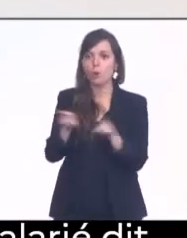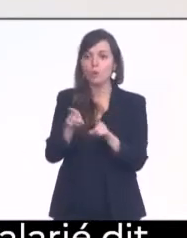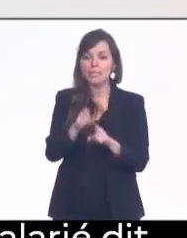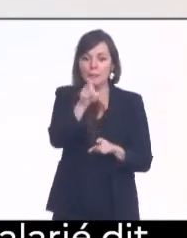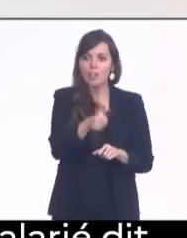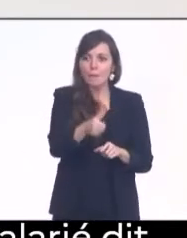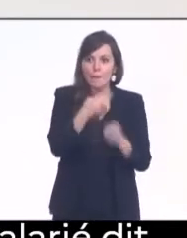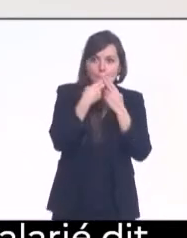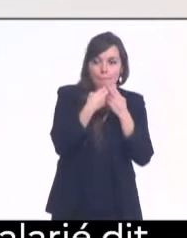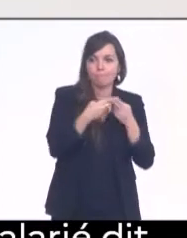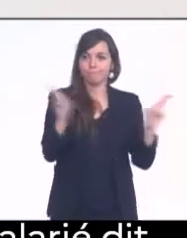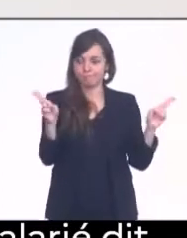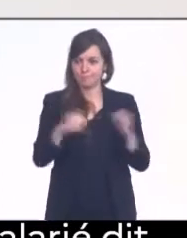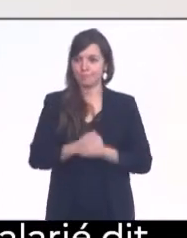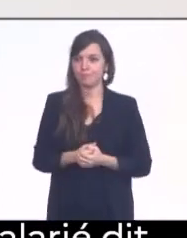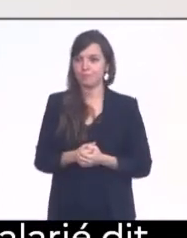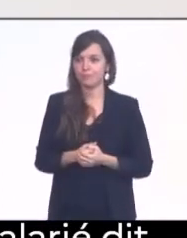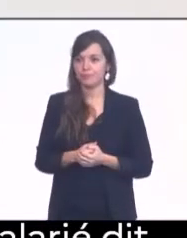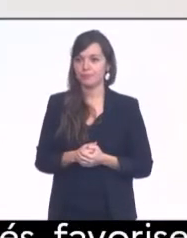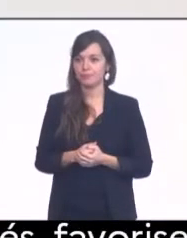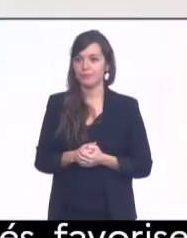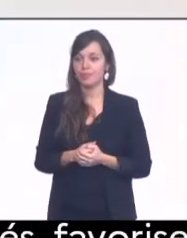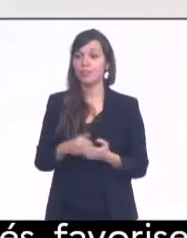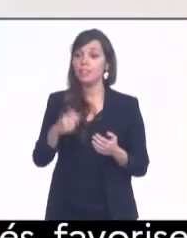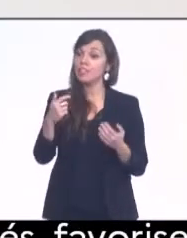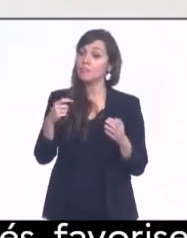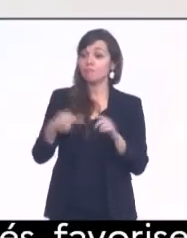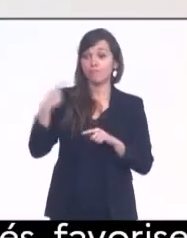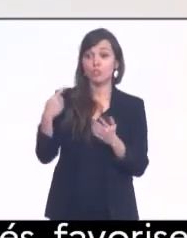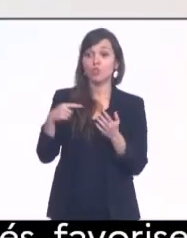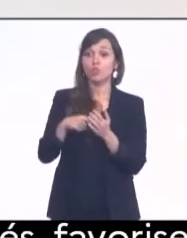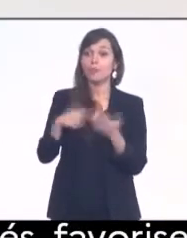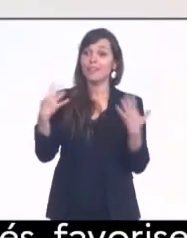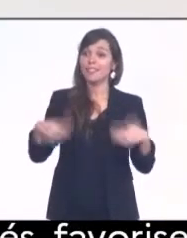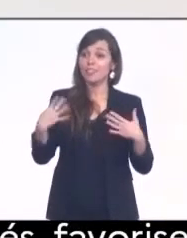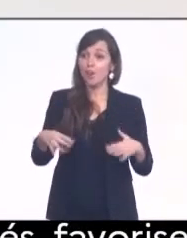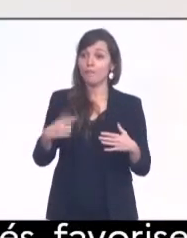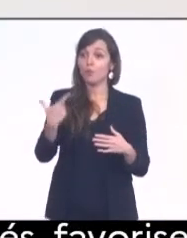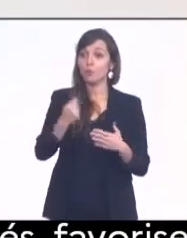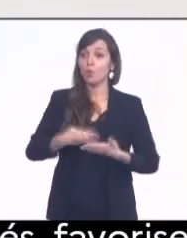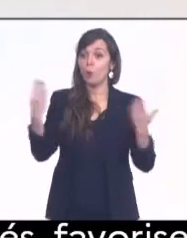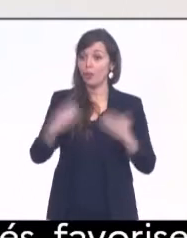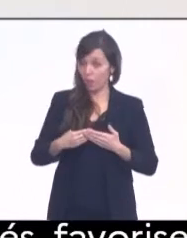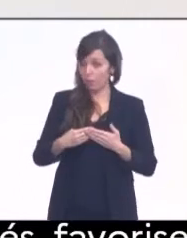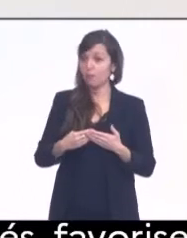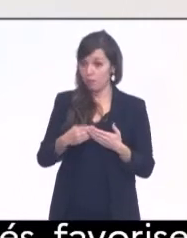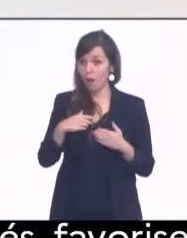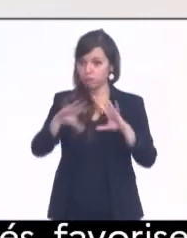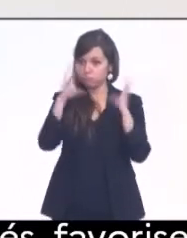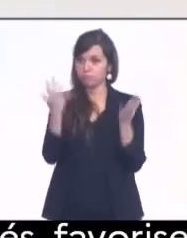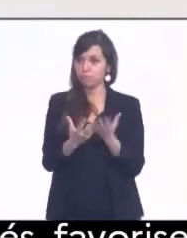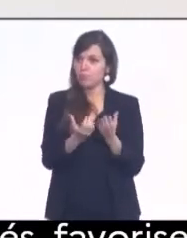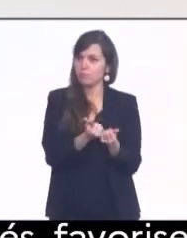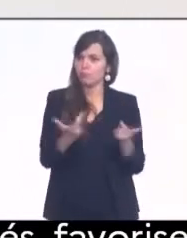elles-mêmes. Lors de l'édition 2019 du DuoD, 6 800 employeurs et 2 400 structures d'accompagnement se